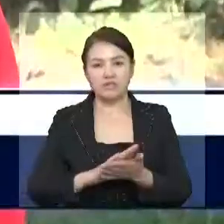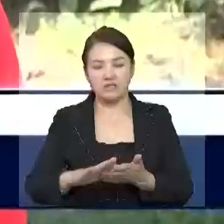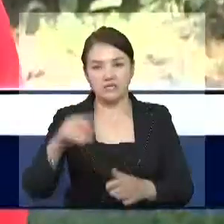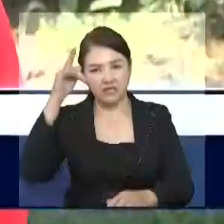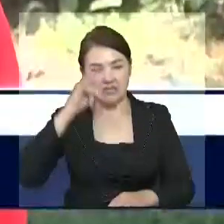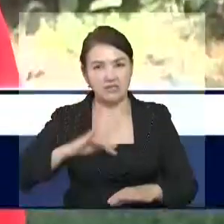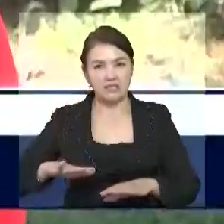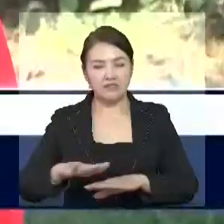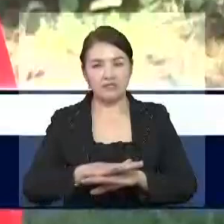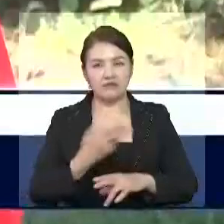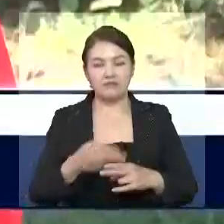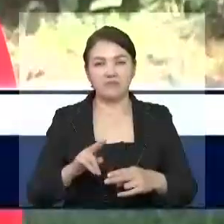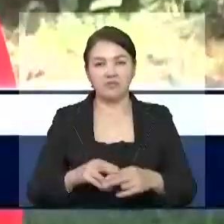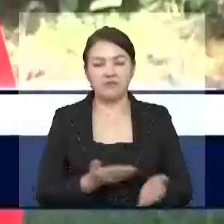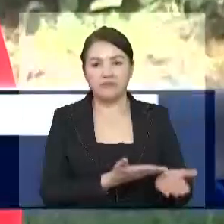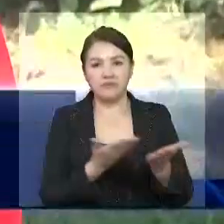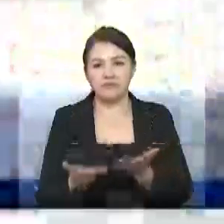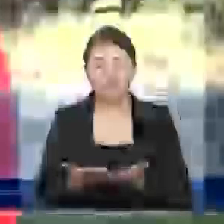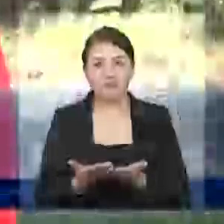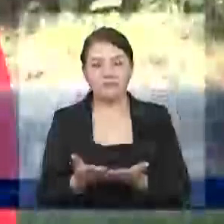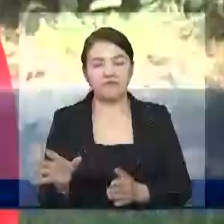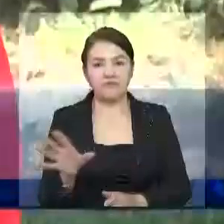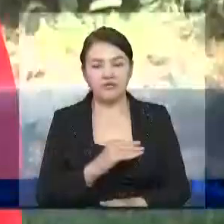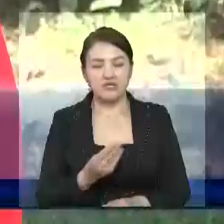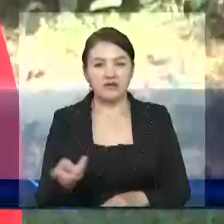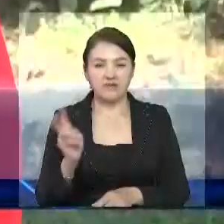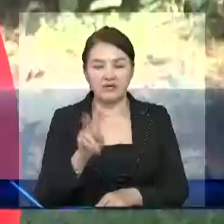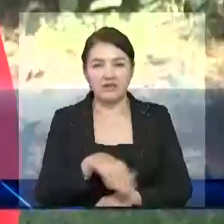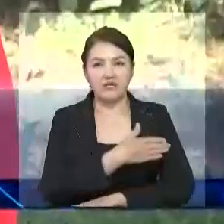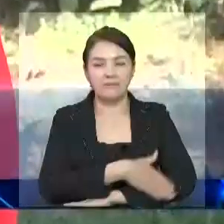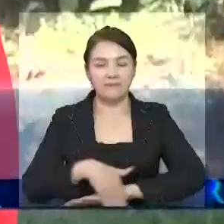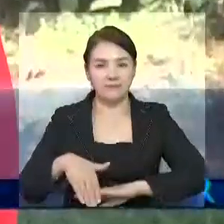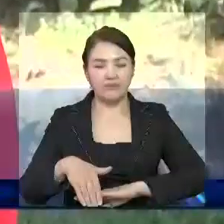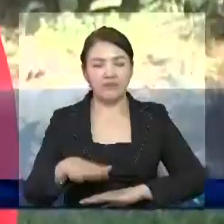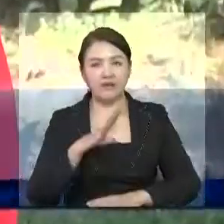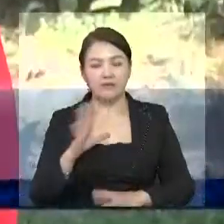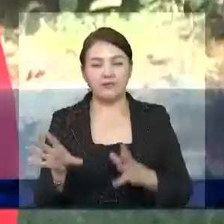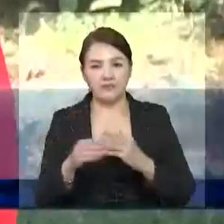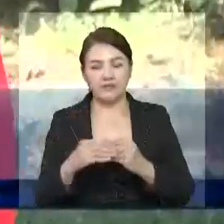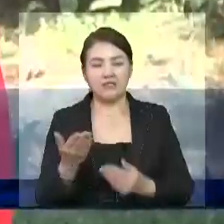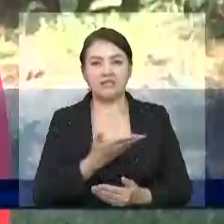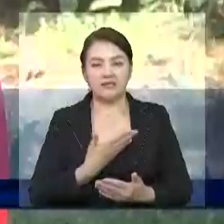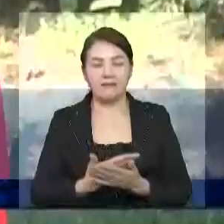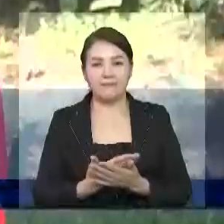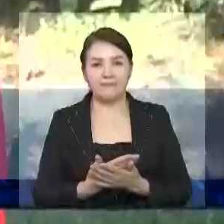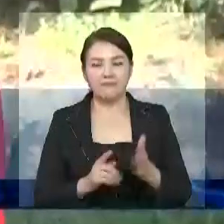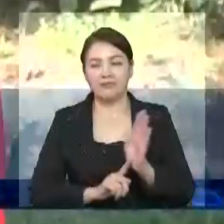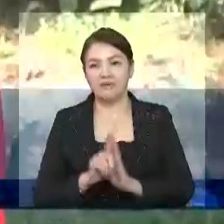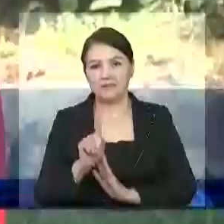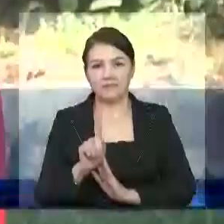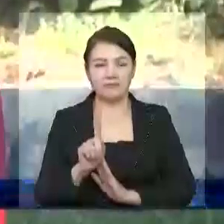Поэтому призываем болельщиков выходить на улицы, быть с нами. Начинается